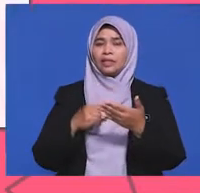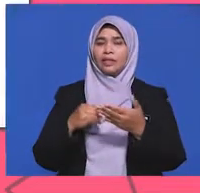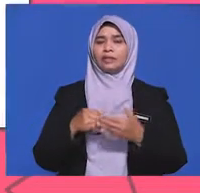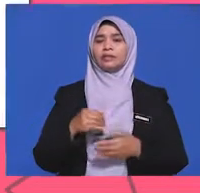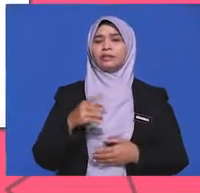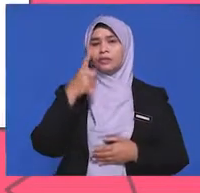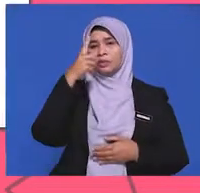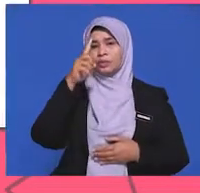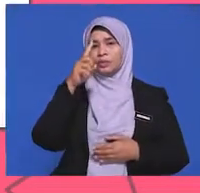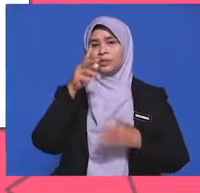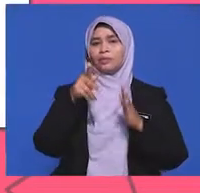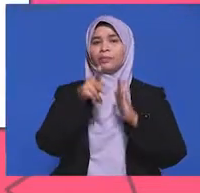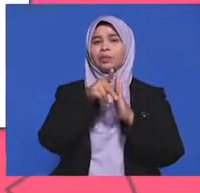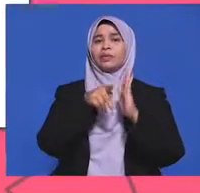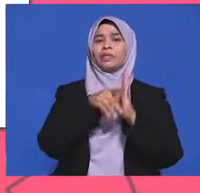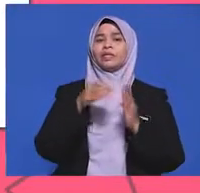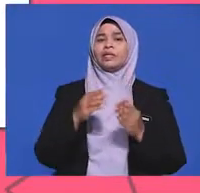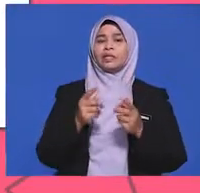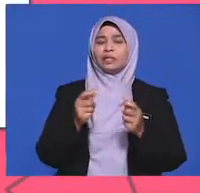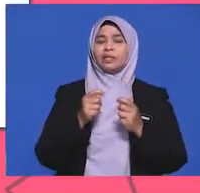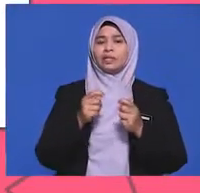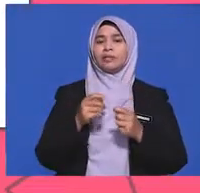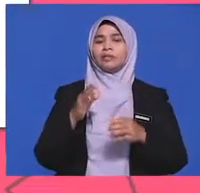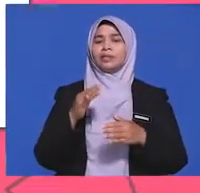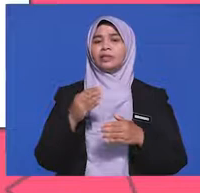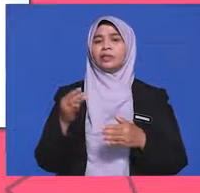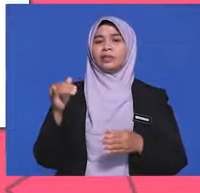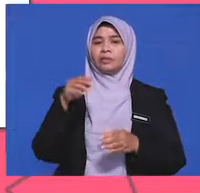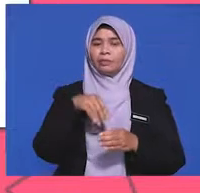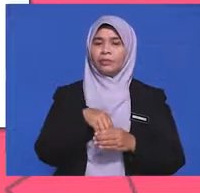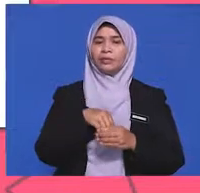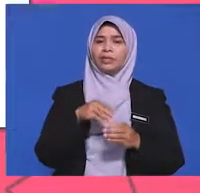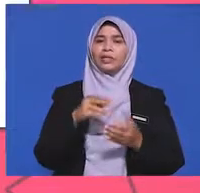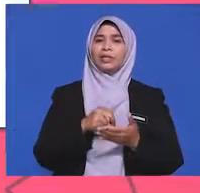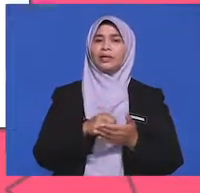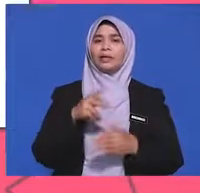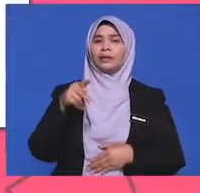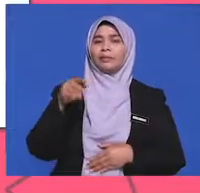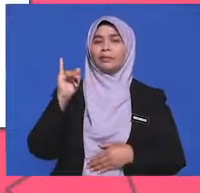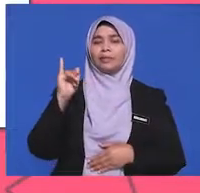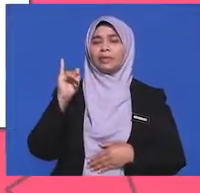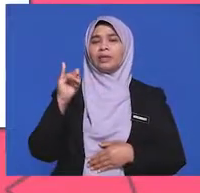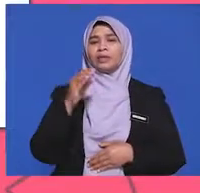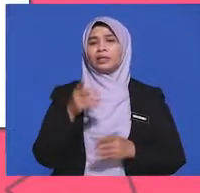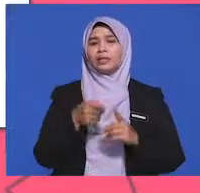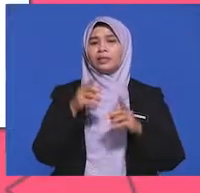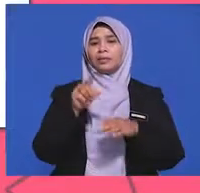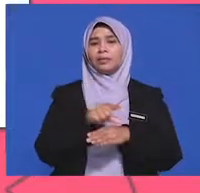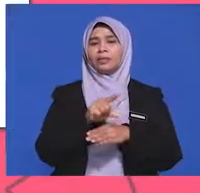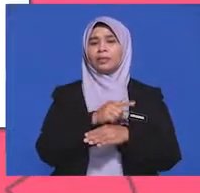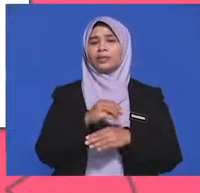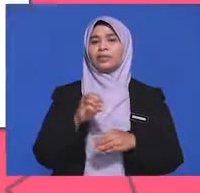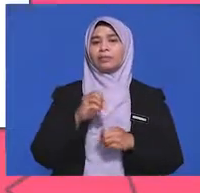Aktiviti 1. Tuliskan pseudocode dan lakarkan carta alir untuk program yang